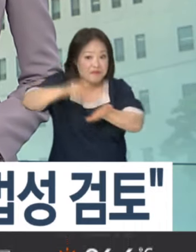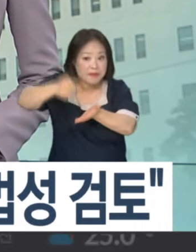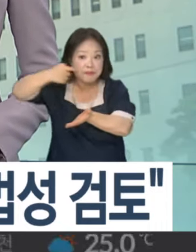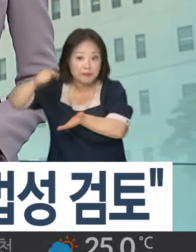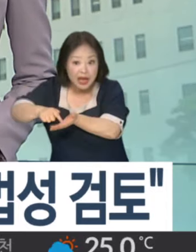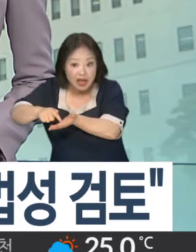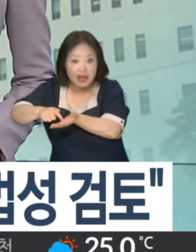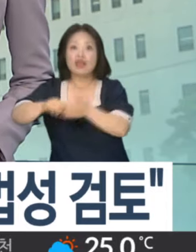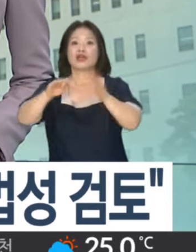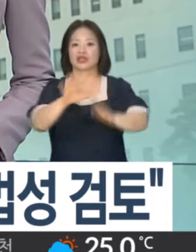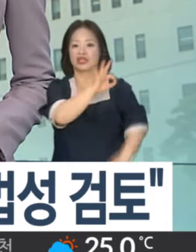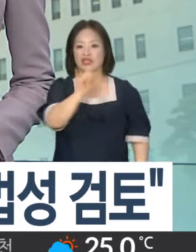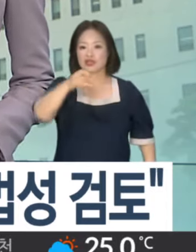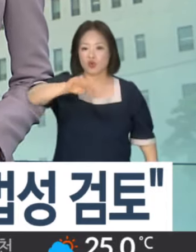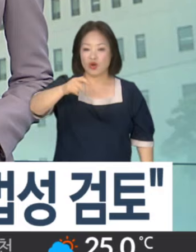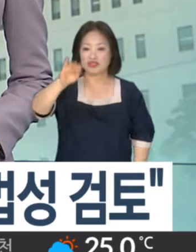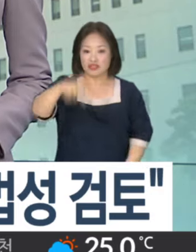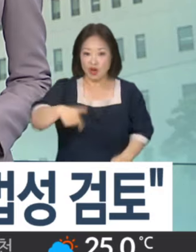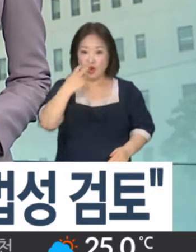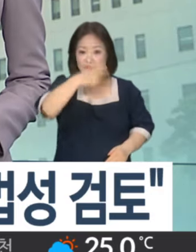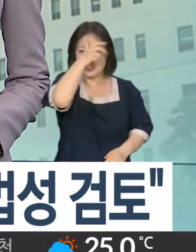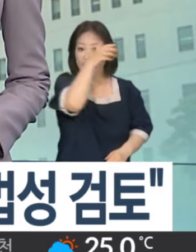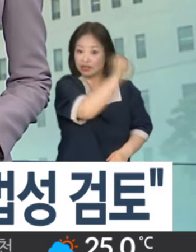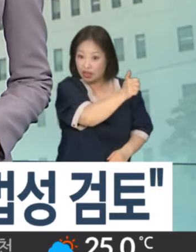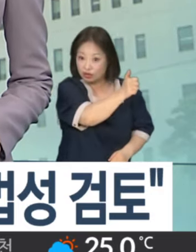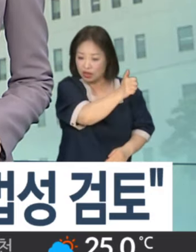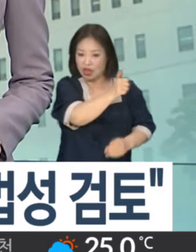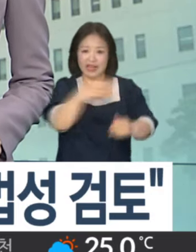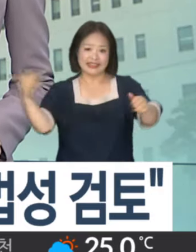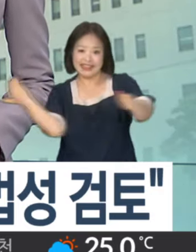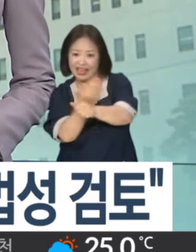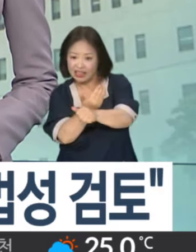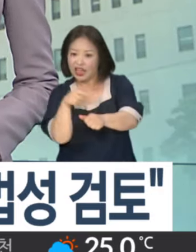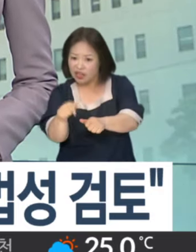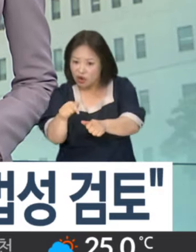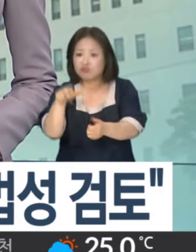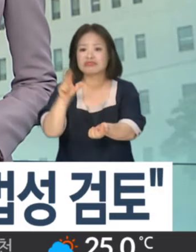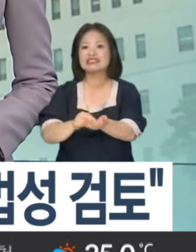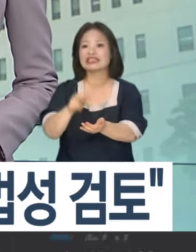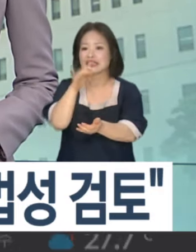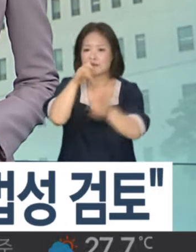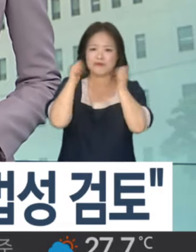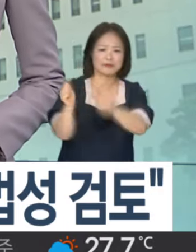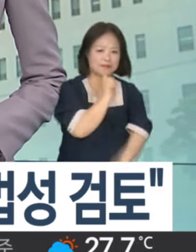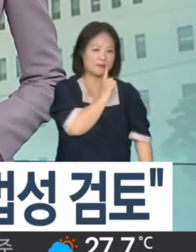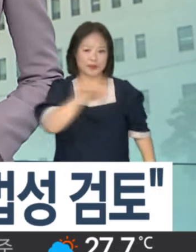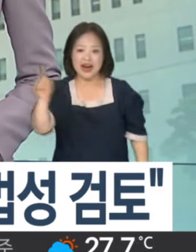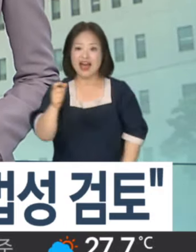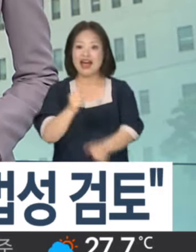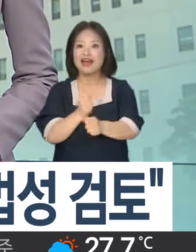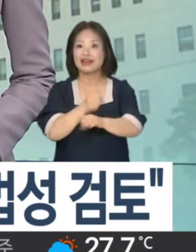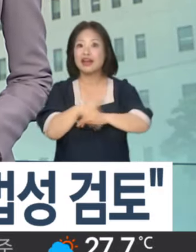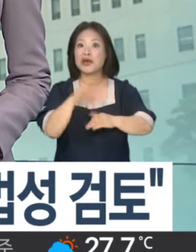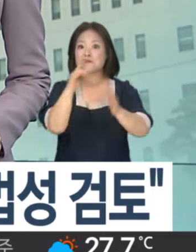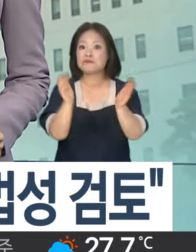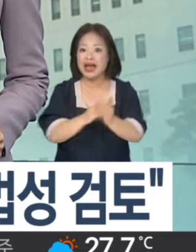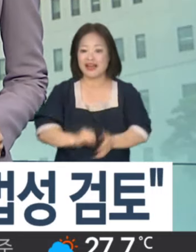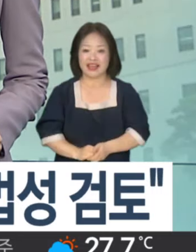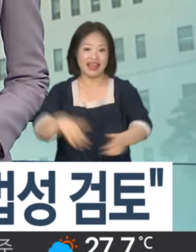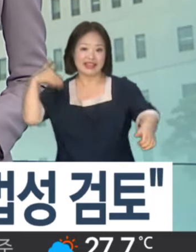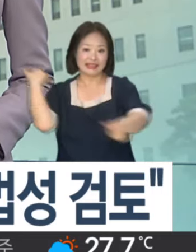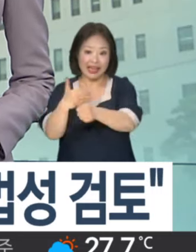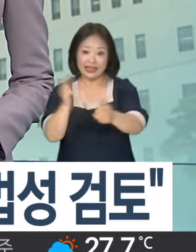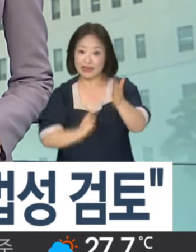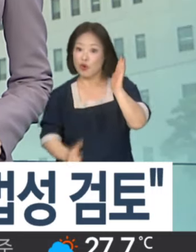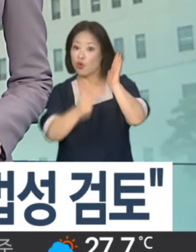건데요 이원석 검찰총장은 탄핵 소추의 위법성 거론하며 법적 대응까지 예고를 했습니다이 탄핵 대상에